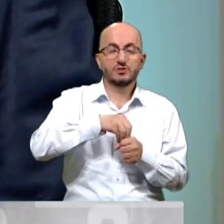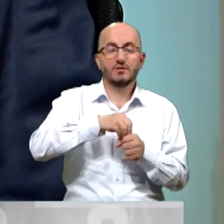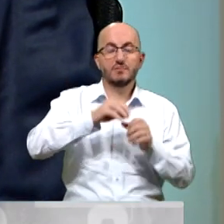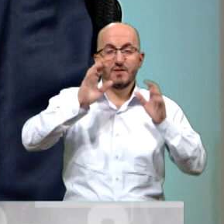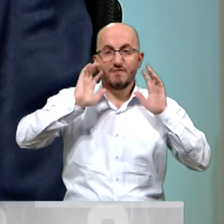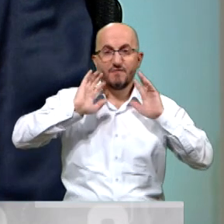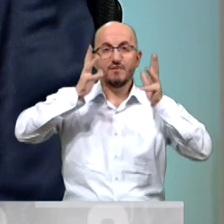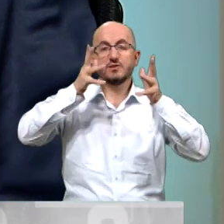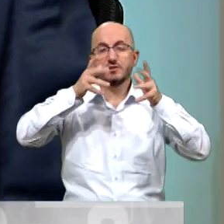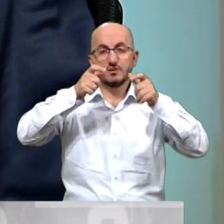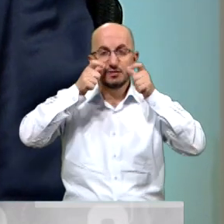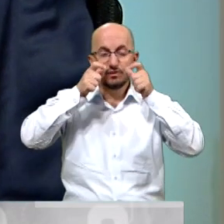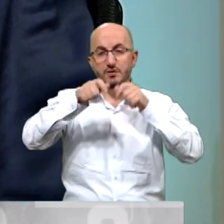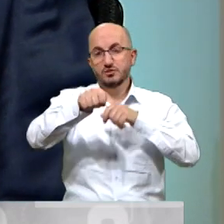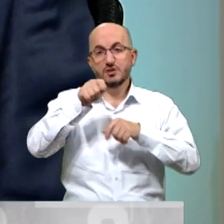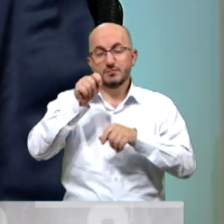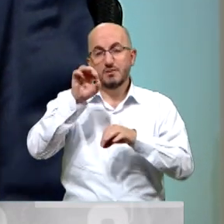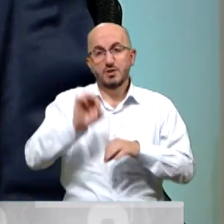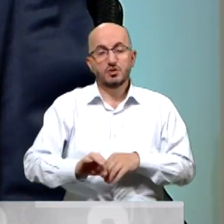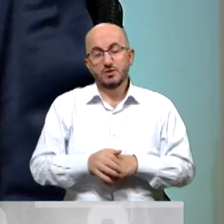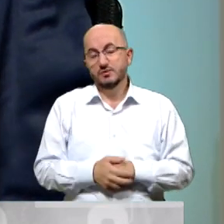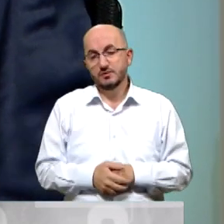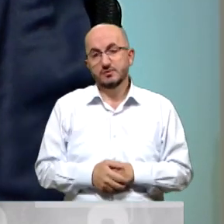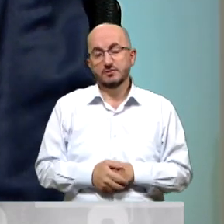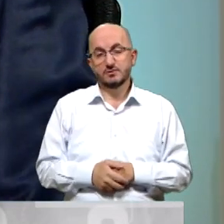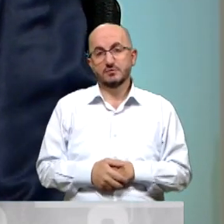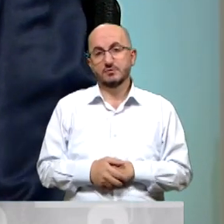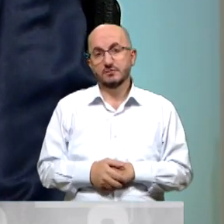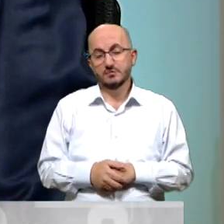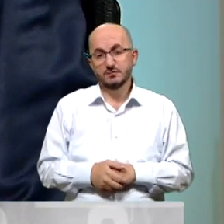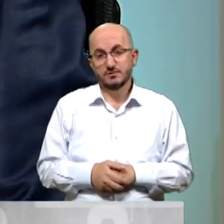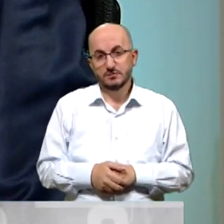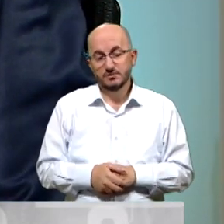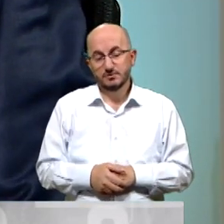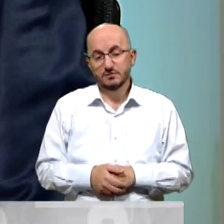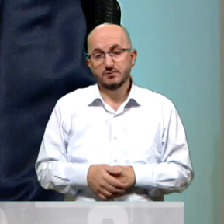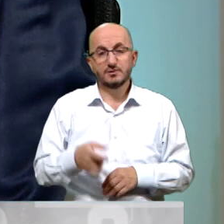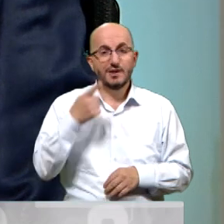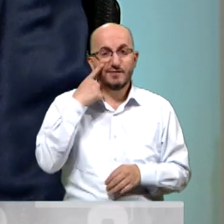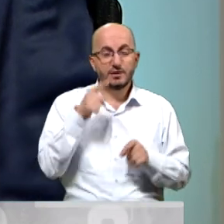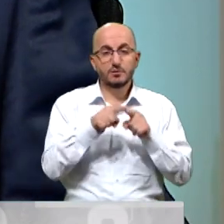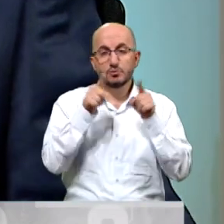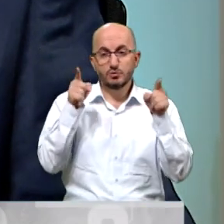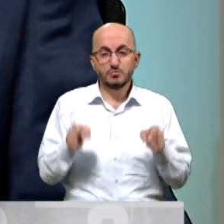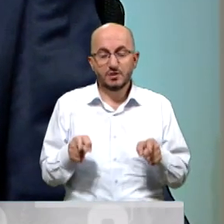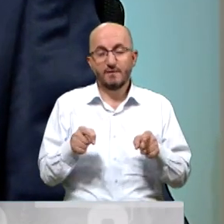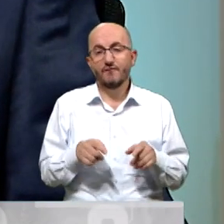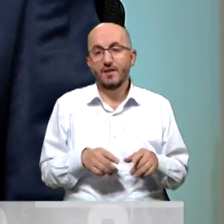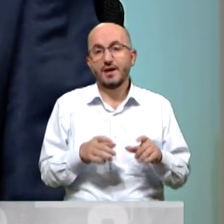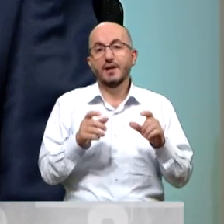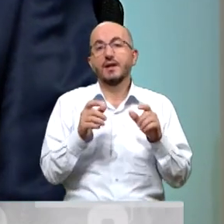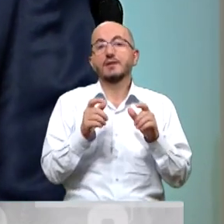fazla dikkat çekmeye başladı. İşte kamu kurumları veya